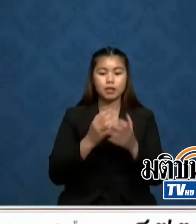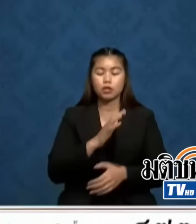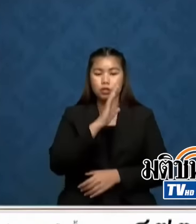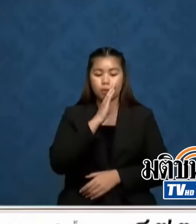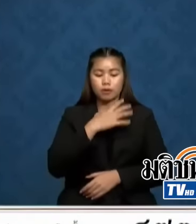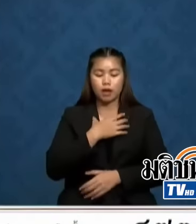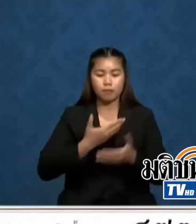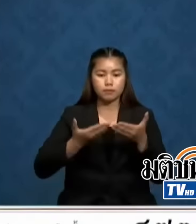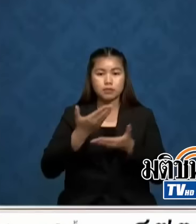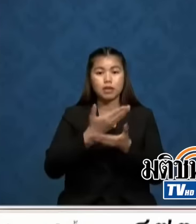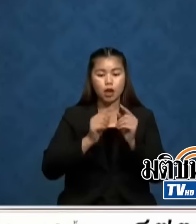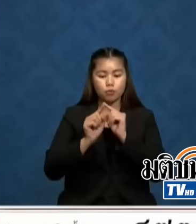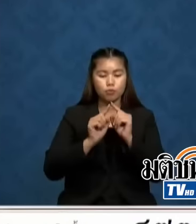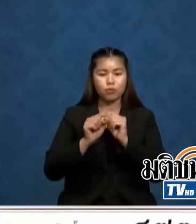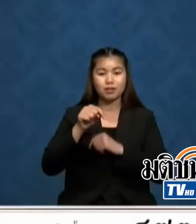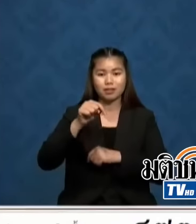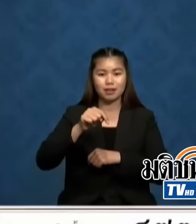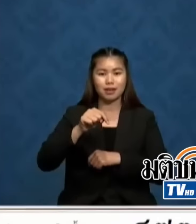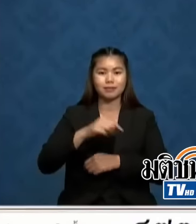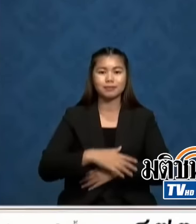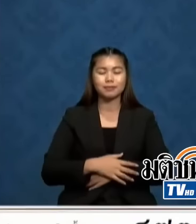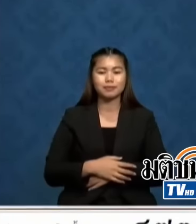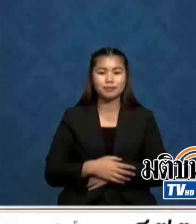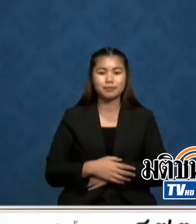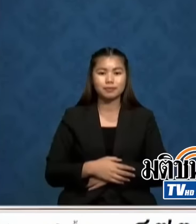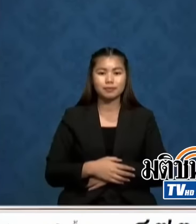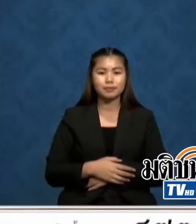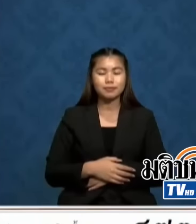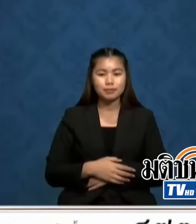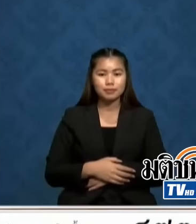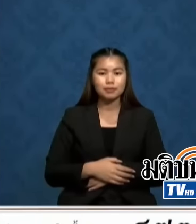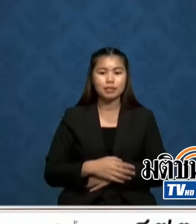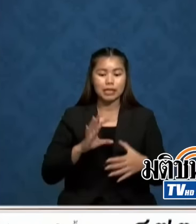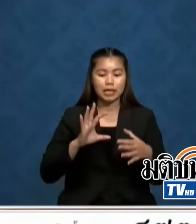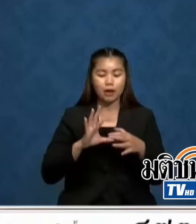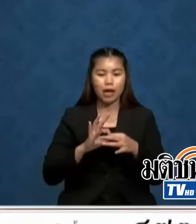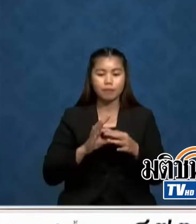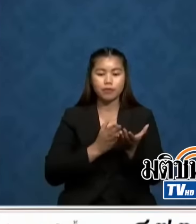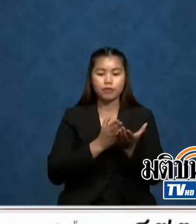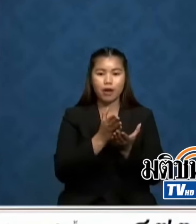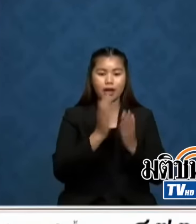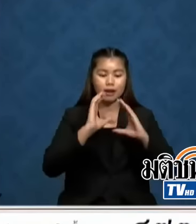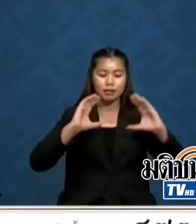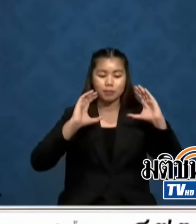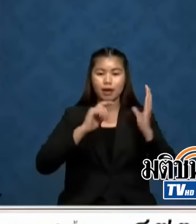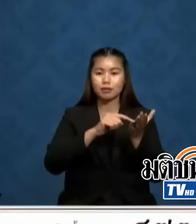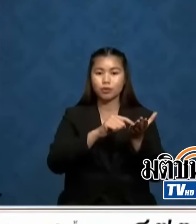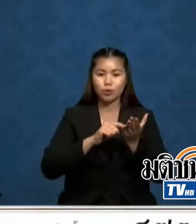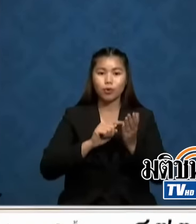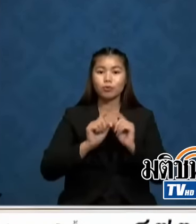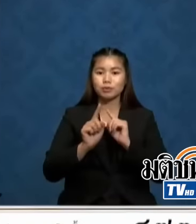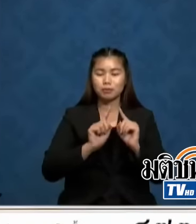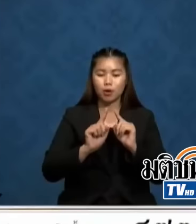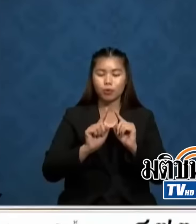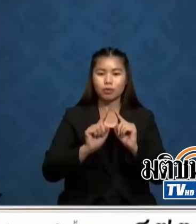พิจารณาดูแล้วนี่นะครับกับยติของฝ่ายรัฐบาลที่ยื่นเข้ามาถึงแม้